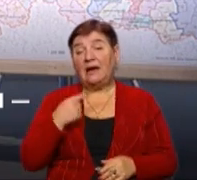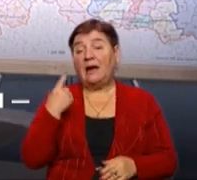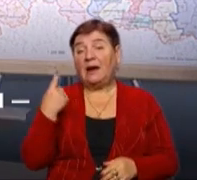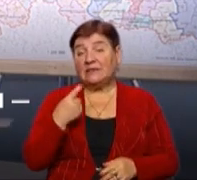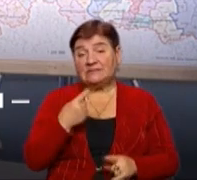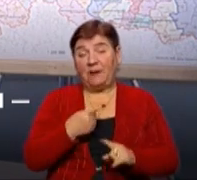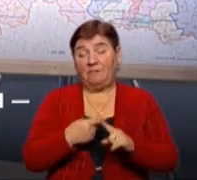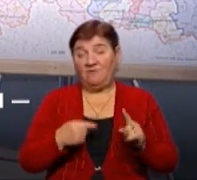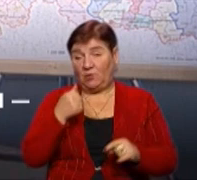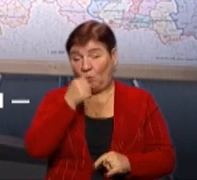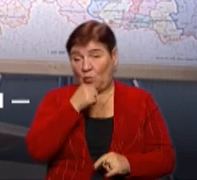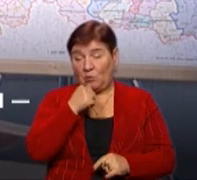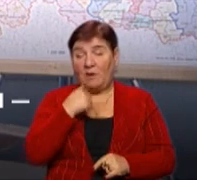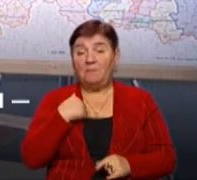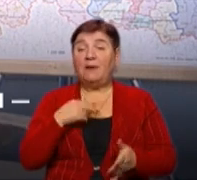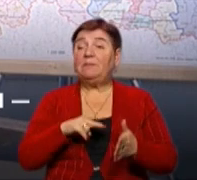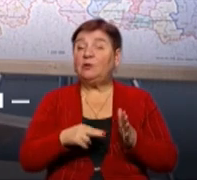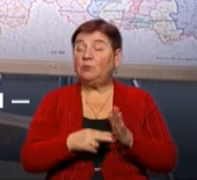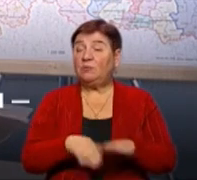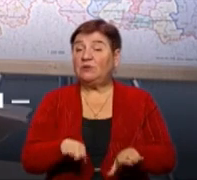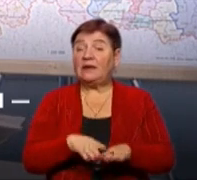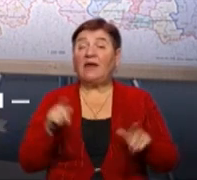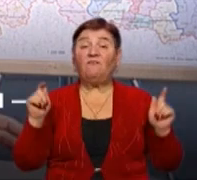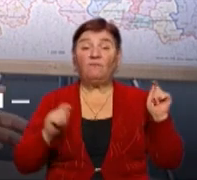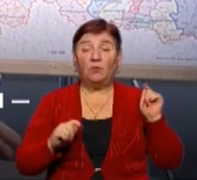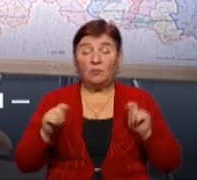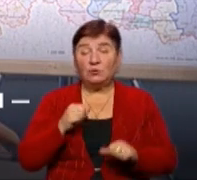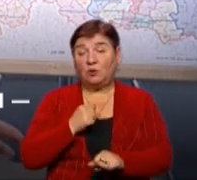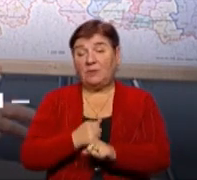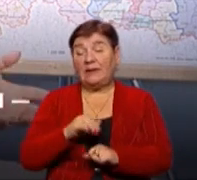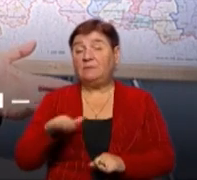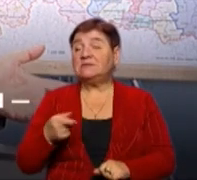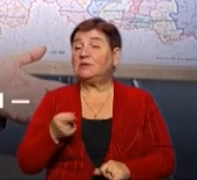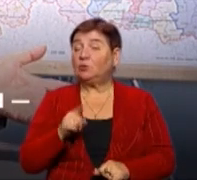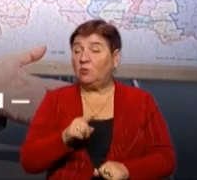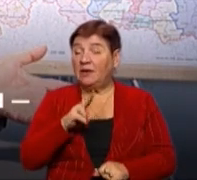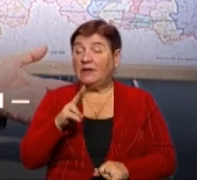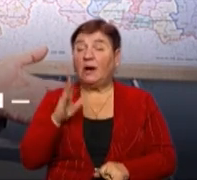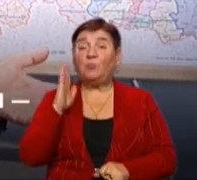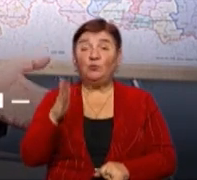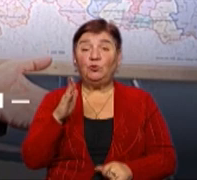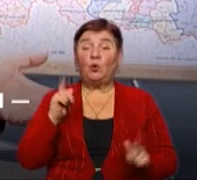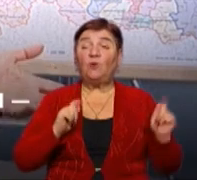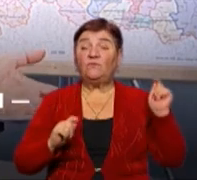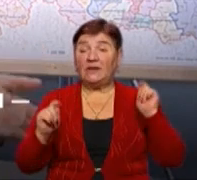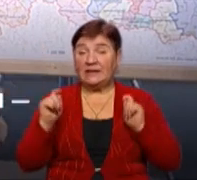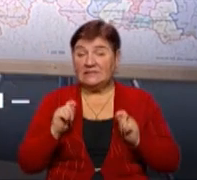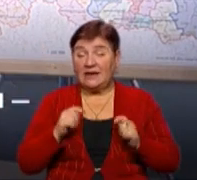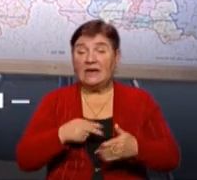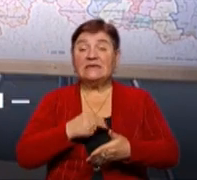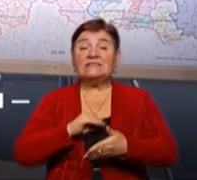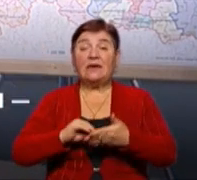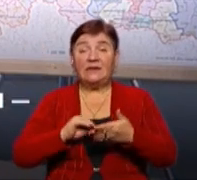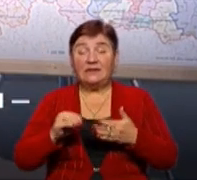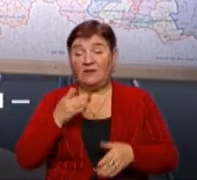півроку. І ми плануємо такий форум місцевого самоврядування зробити після того, як відбудуться конференції, відповідно,